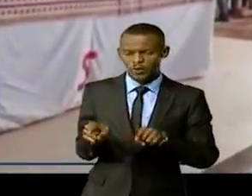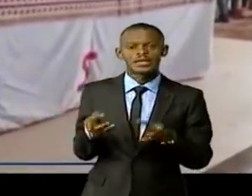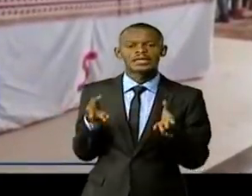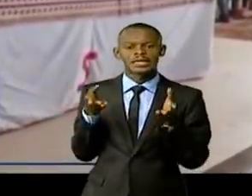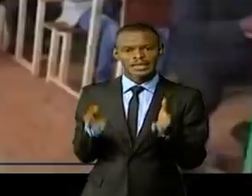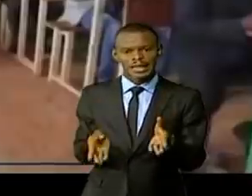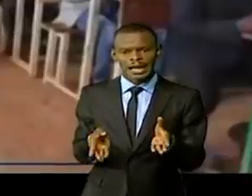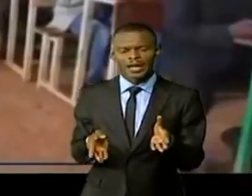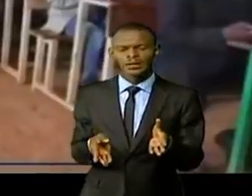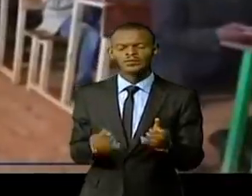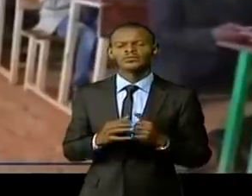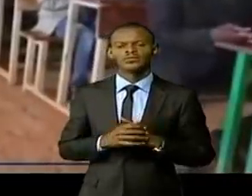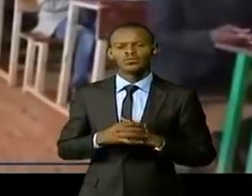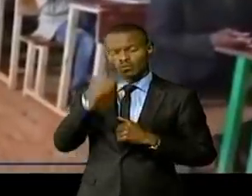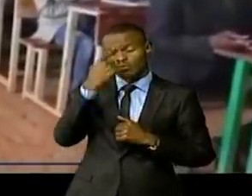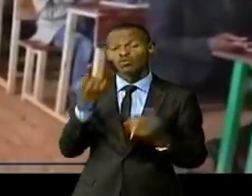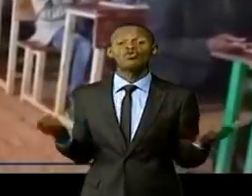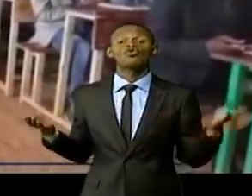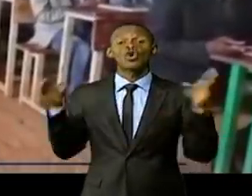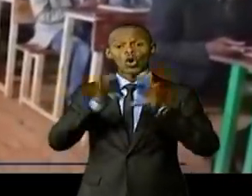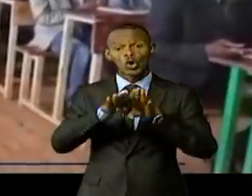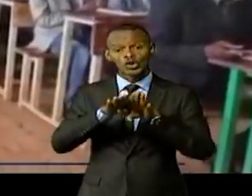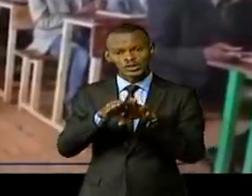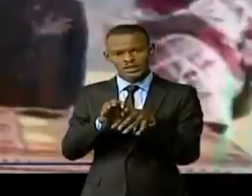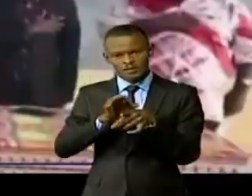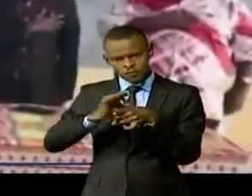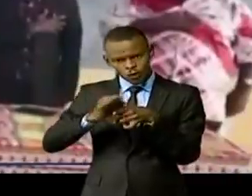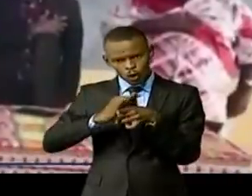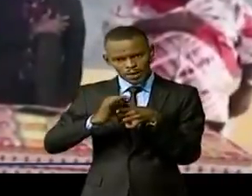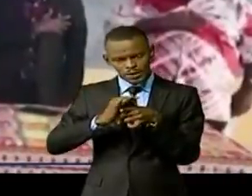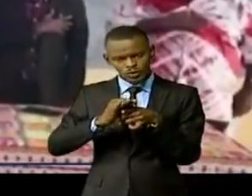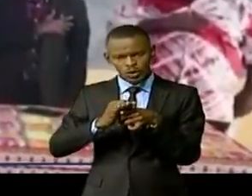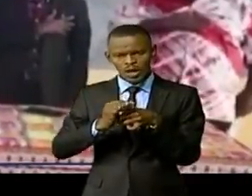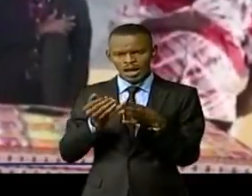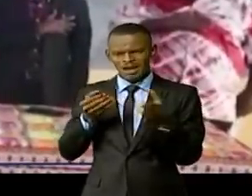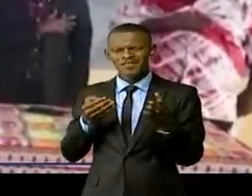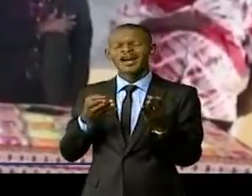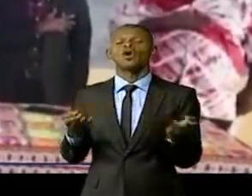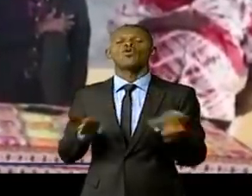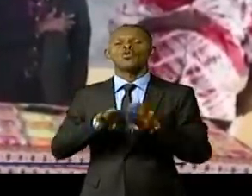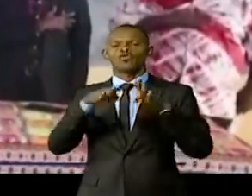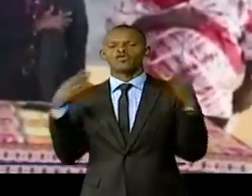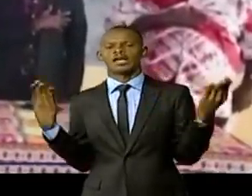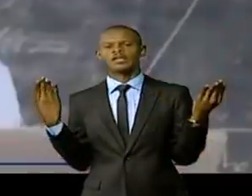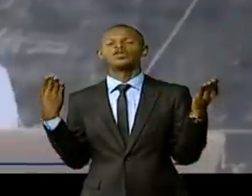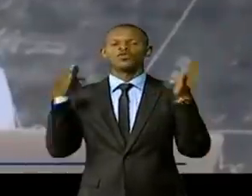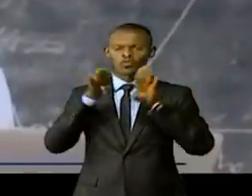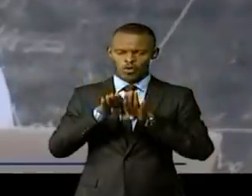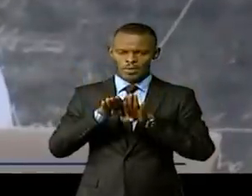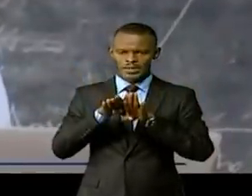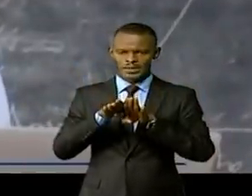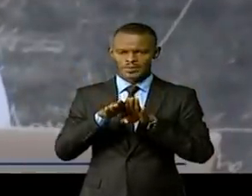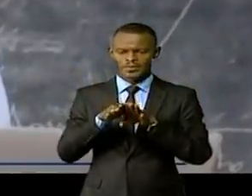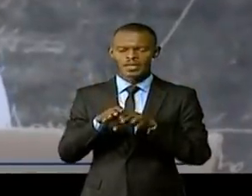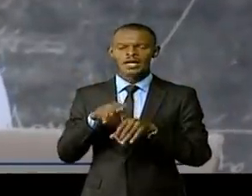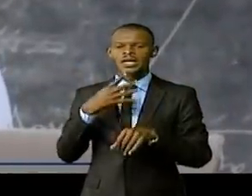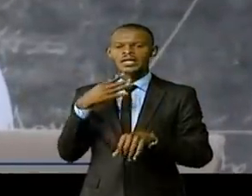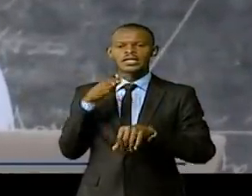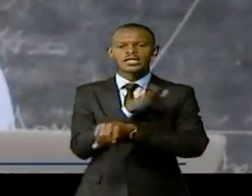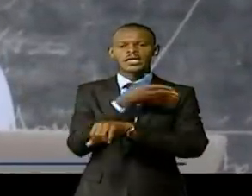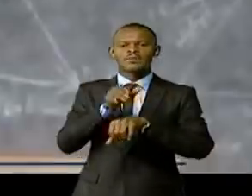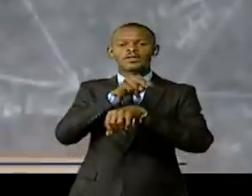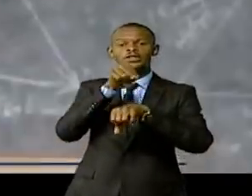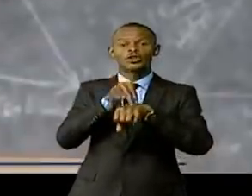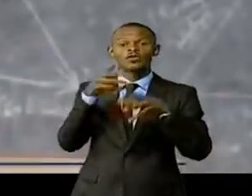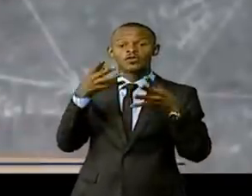procédé à la clôture de ses assises comme lors de l'ouverture. Après l'hymne national, le modérateur accordera la parole aux différents